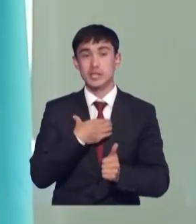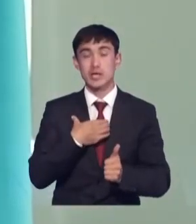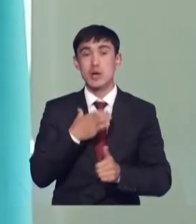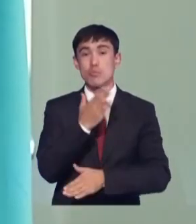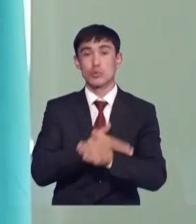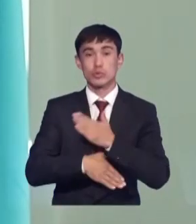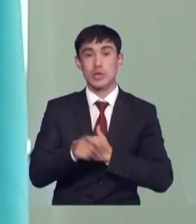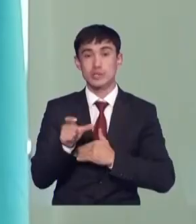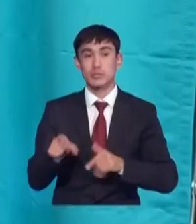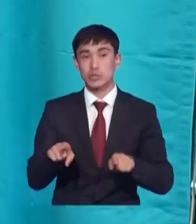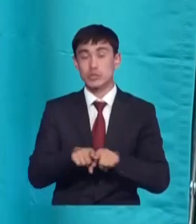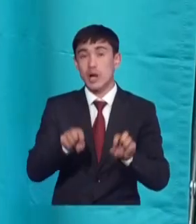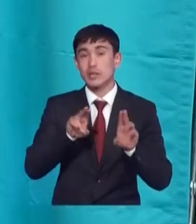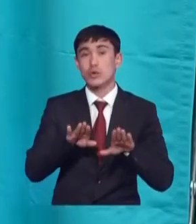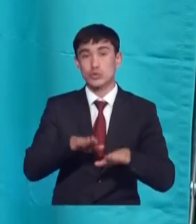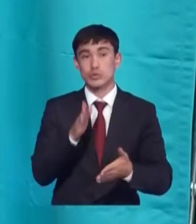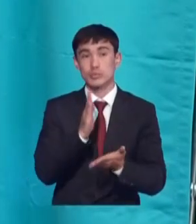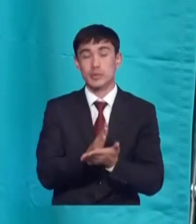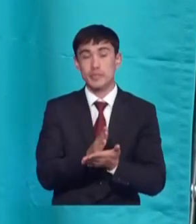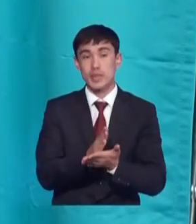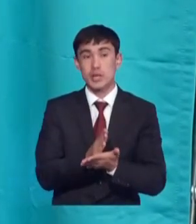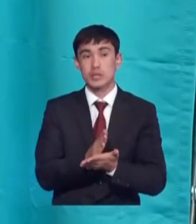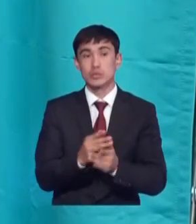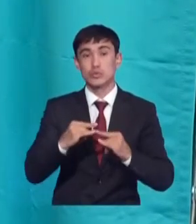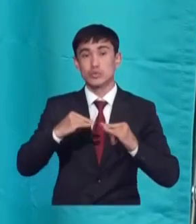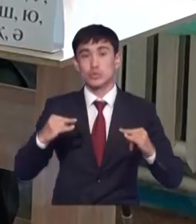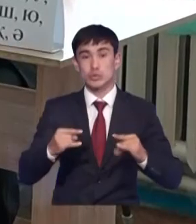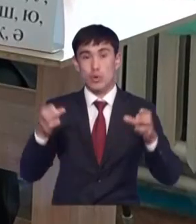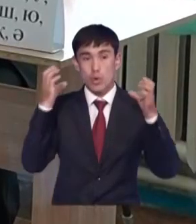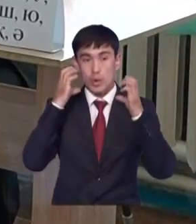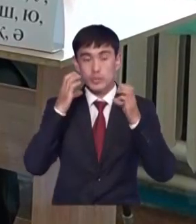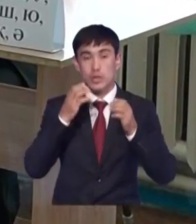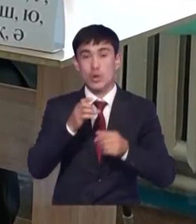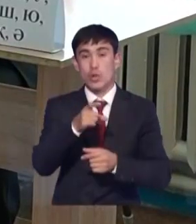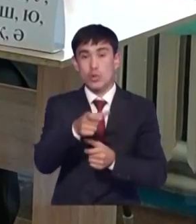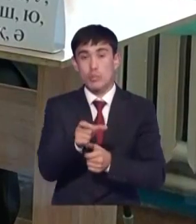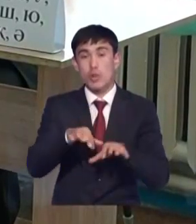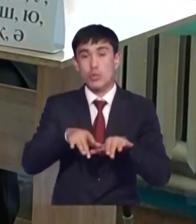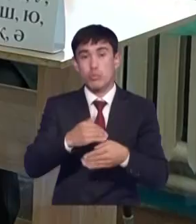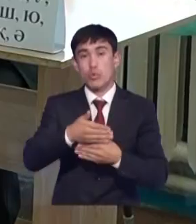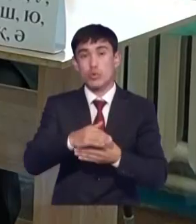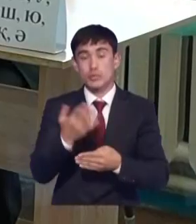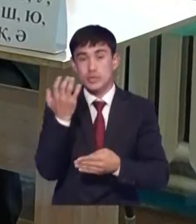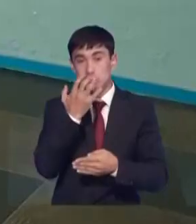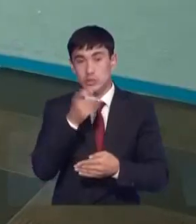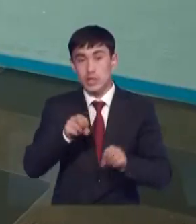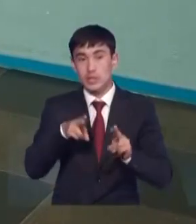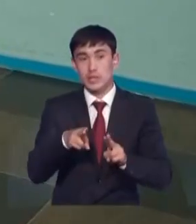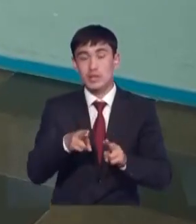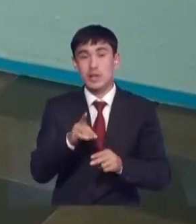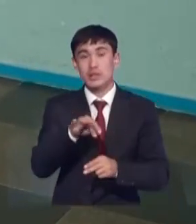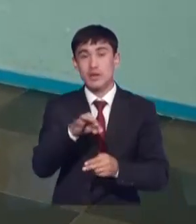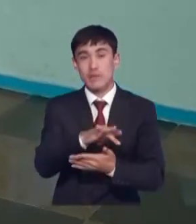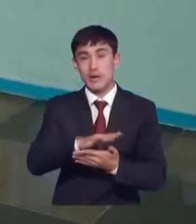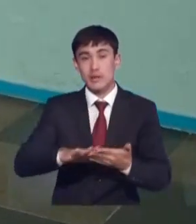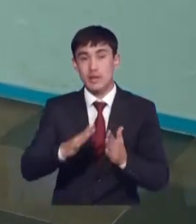шектеулі азаматтар үшін де арнайы бұрыш ұйымдастырылған. Үстел үстіне құлаққаптар, лупа, ноутбук қойылып, нашар көретіндерге арналған